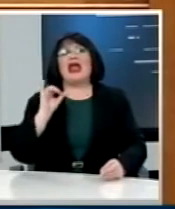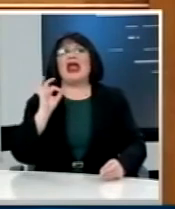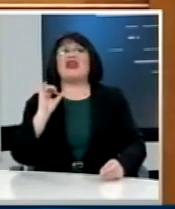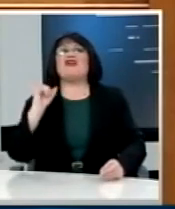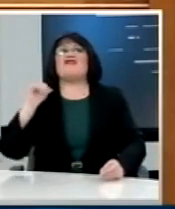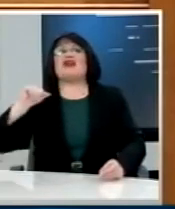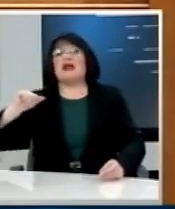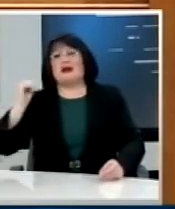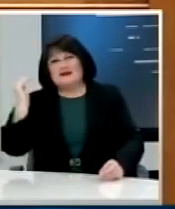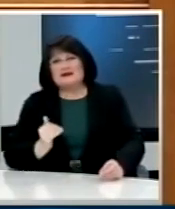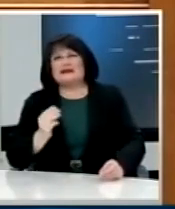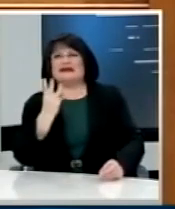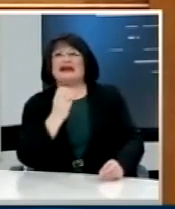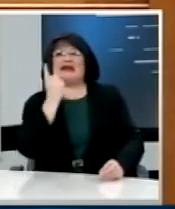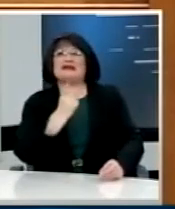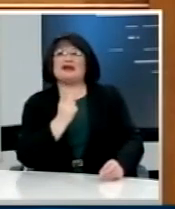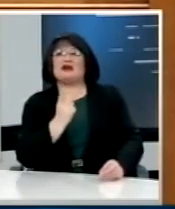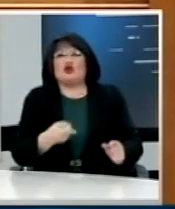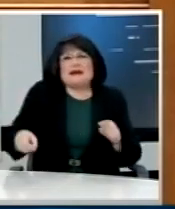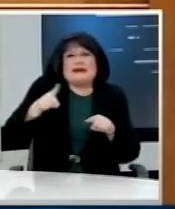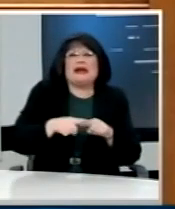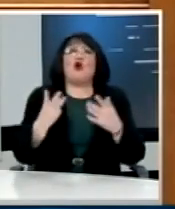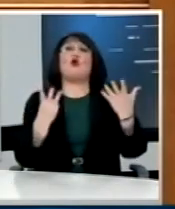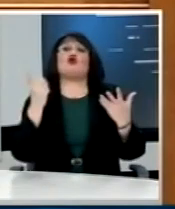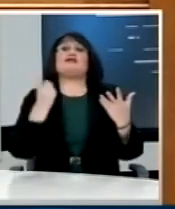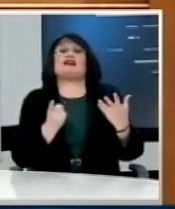30% με πρόσθετη μείωση του ένφια κατά 8%.